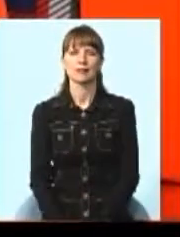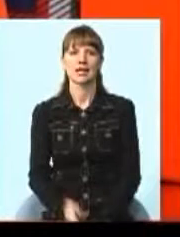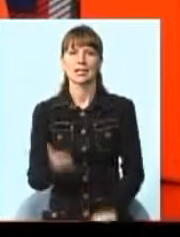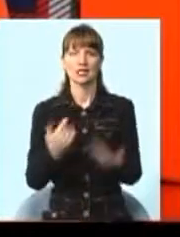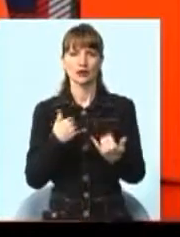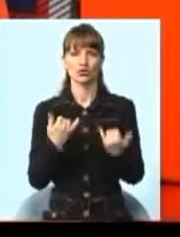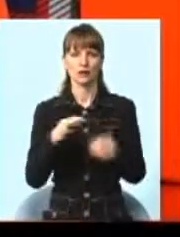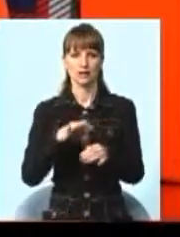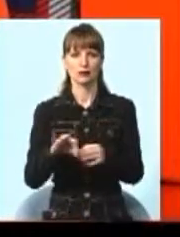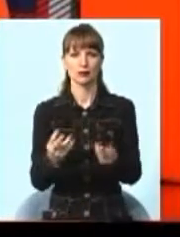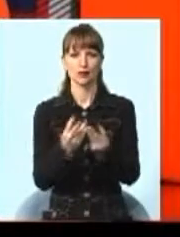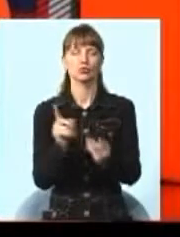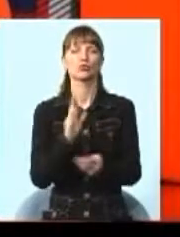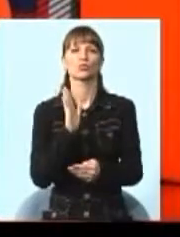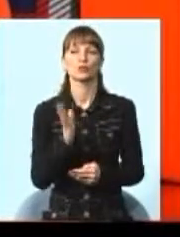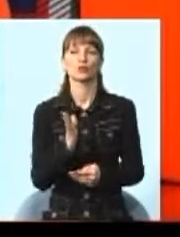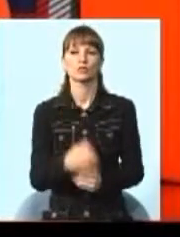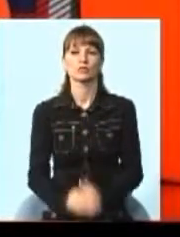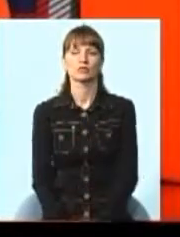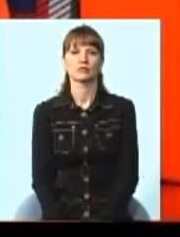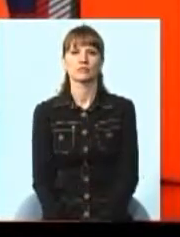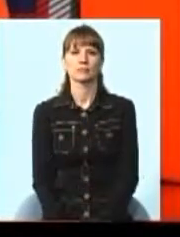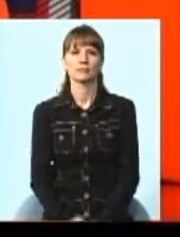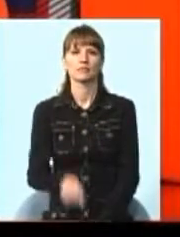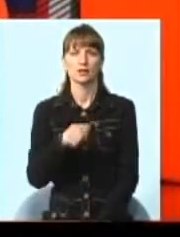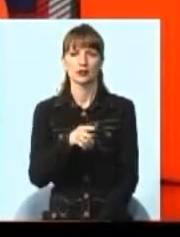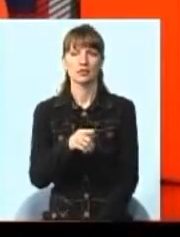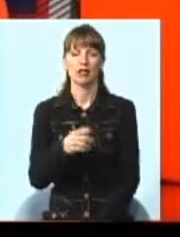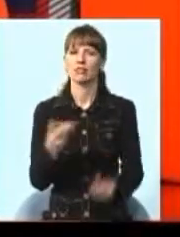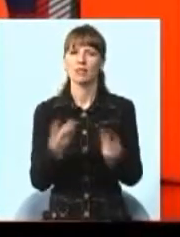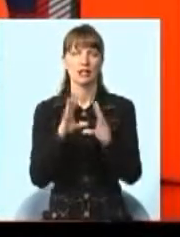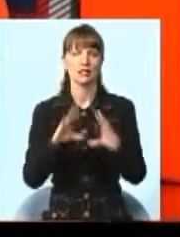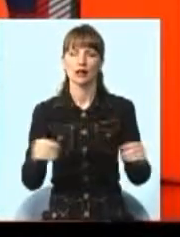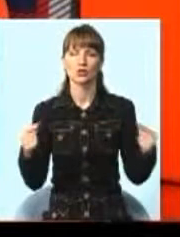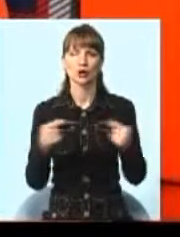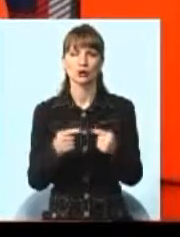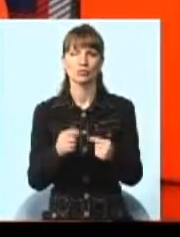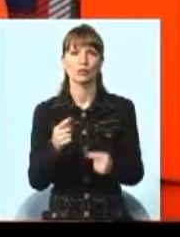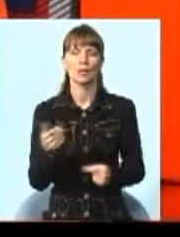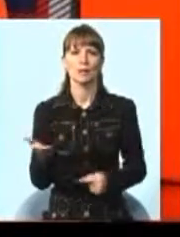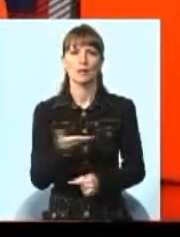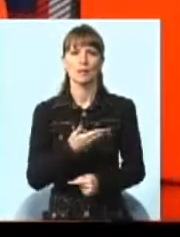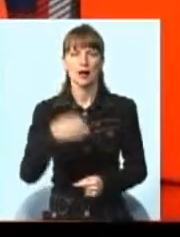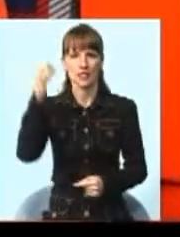я її зараз підпалю, що станеться? Вона не згорить. Не згорить, точно. Тому що ми